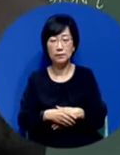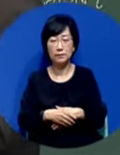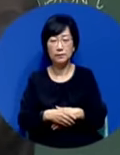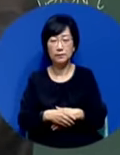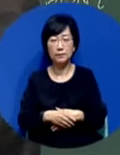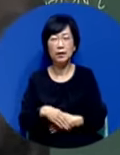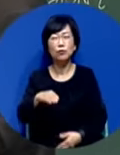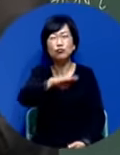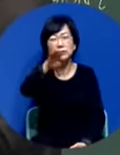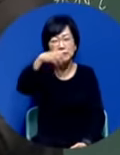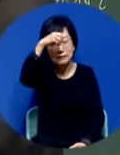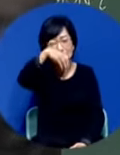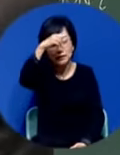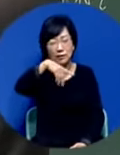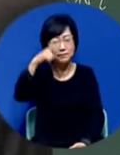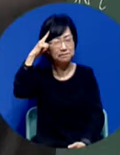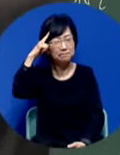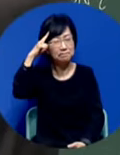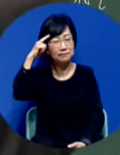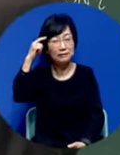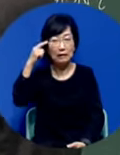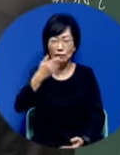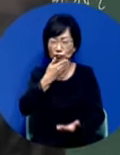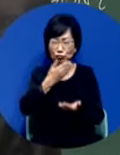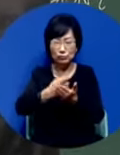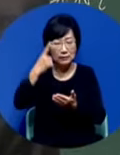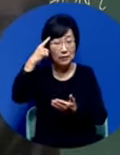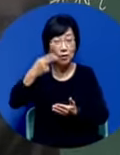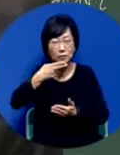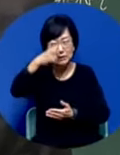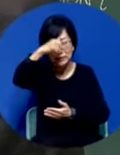전도입니다。这就是传道。우리는 모르고 막 하지만은요. 얼마나 큰 축복인지.